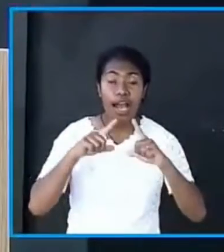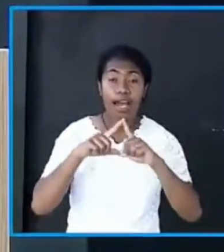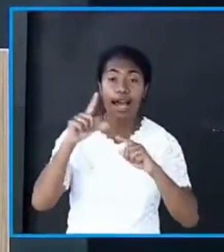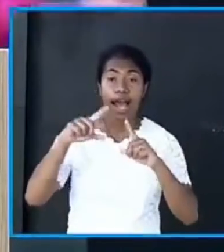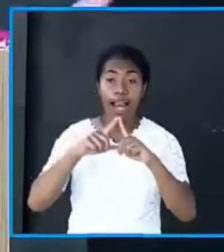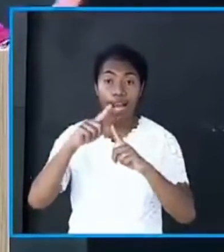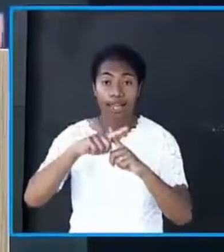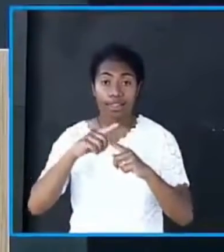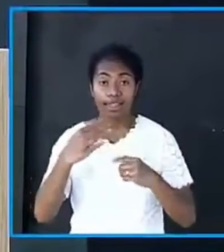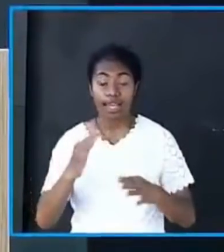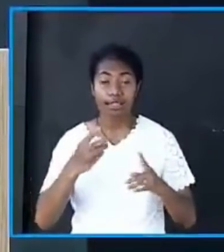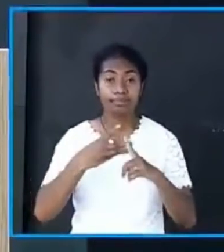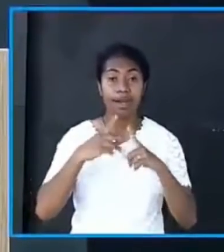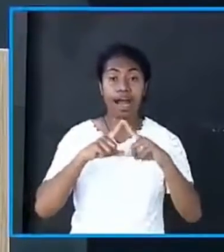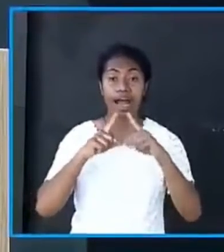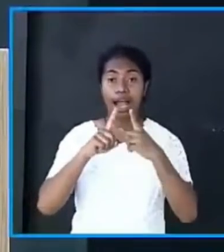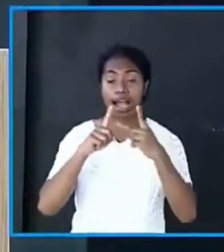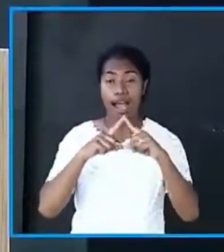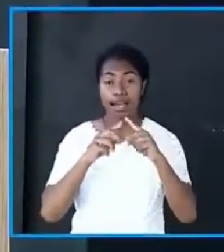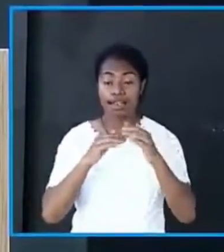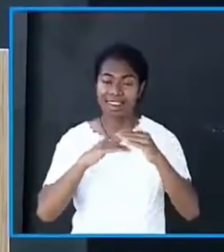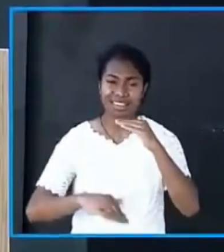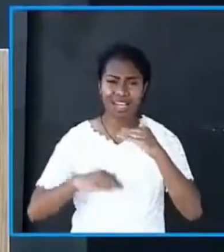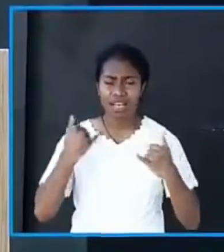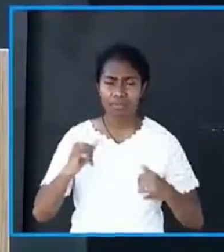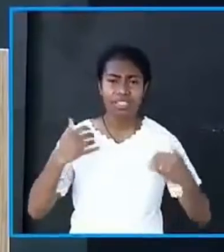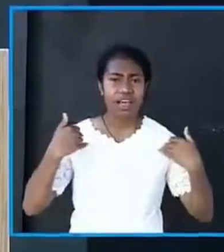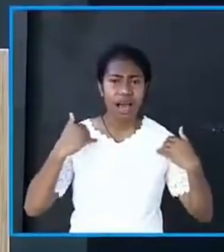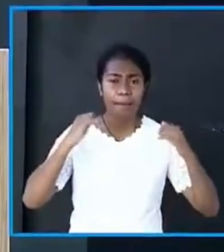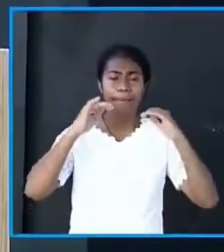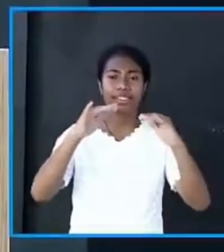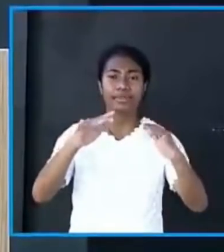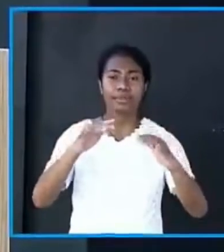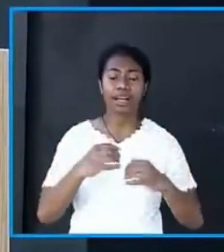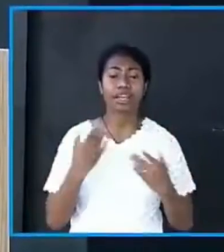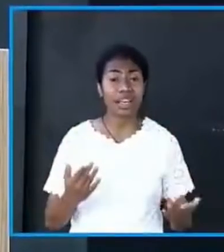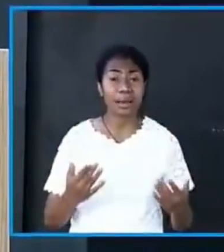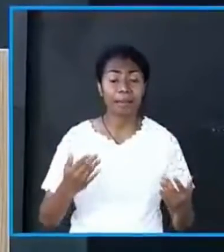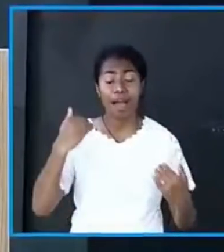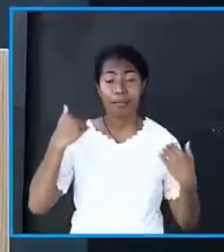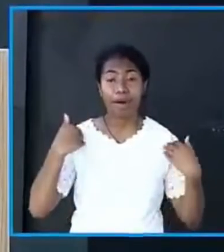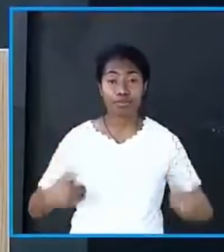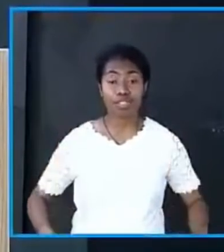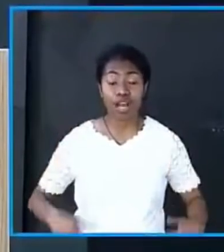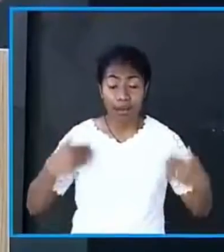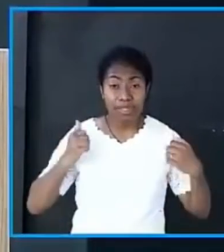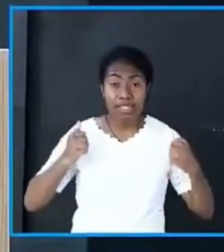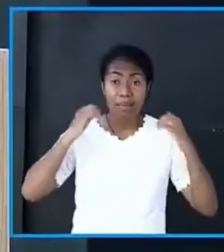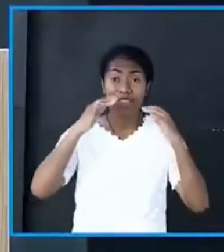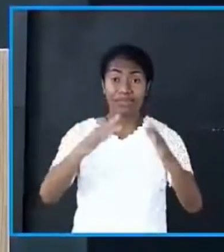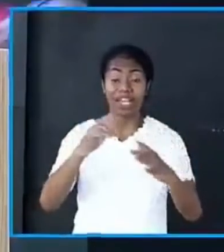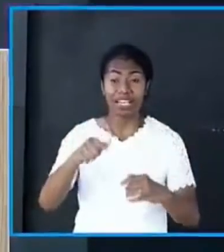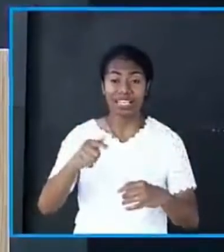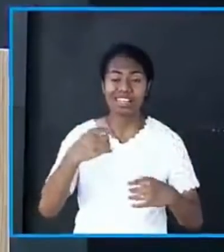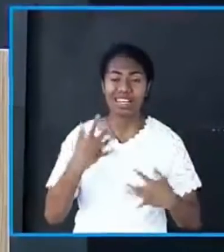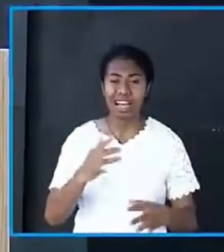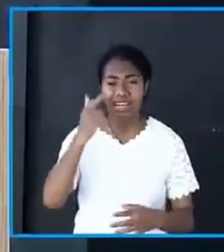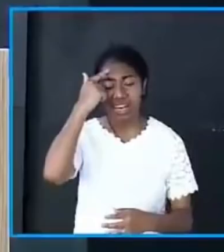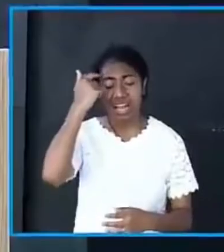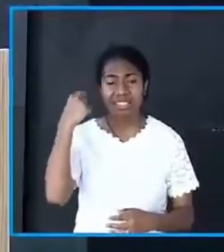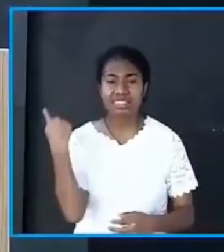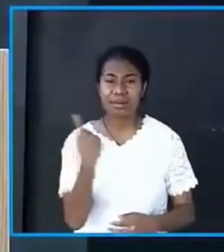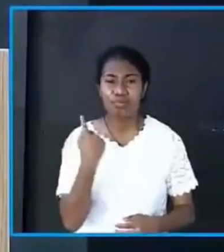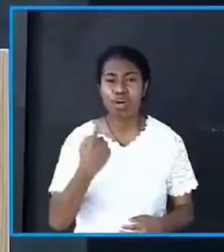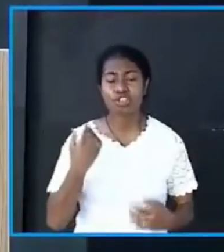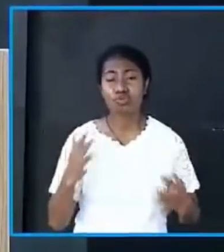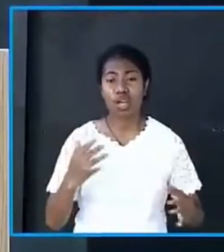dia bisa mencipta Mengapa manusia bisa Cipta ini itu karena ada sifat mencipta dalam dirinya sebagai